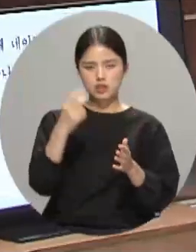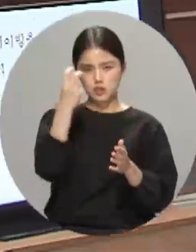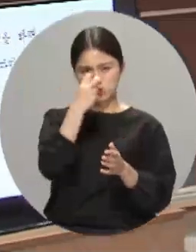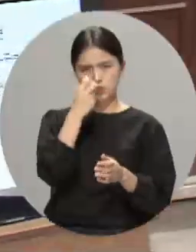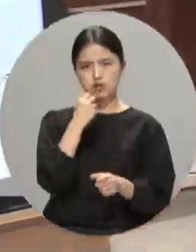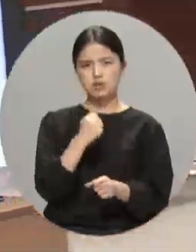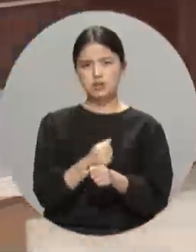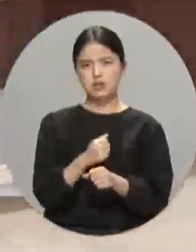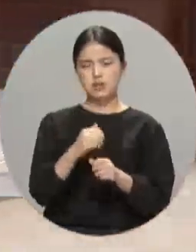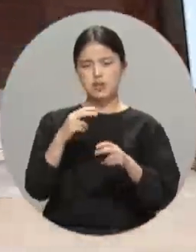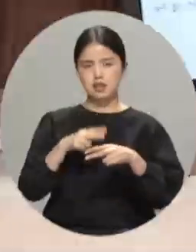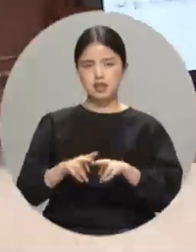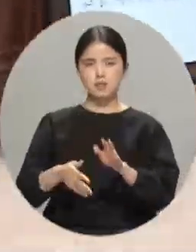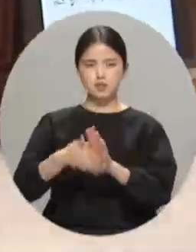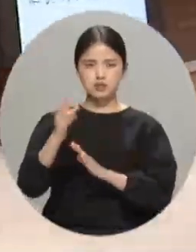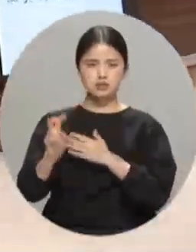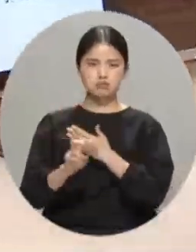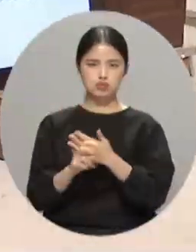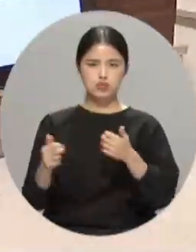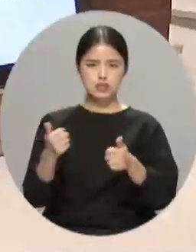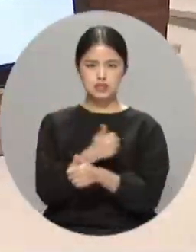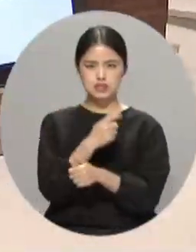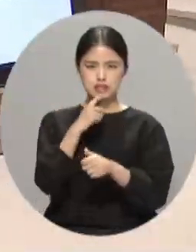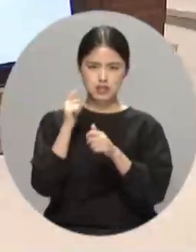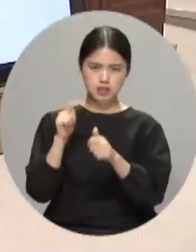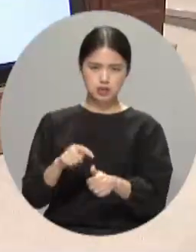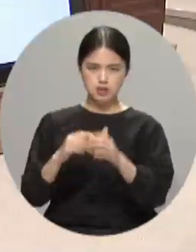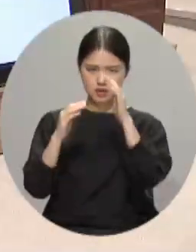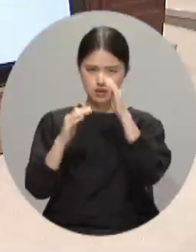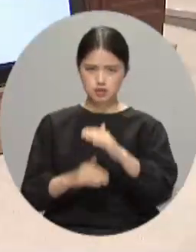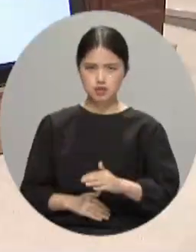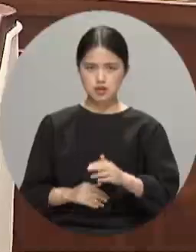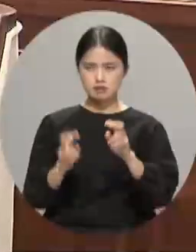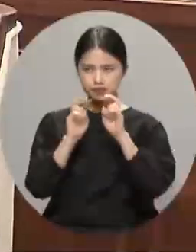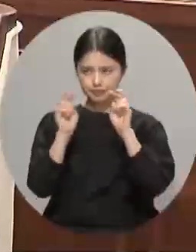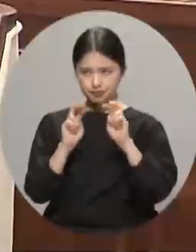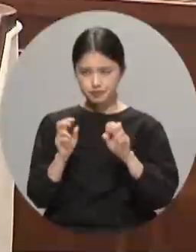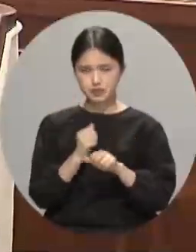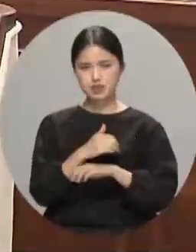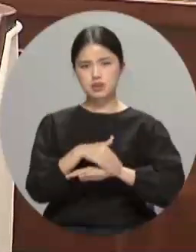버려 남원시의 부당한 인사 조치 경의 등을 파악한다는 방침입니다